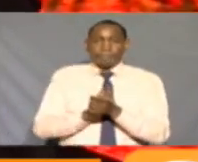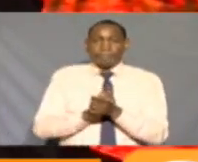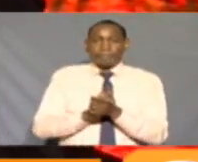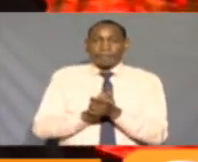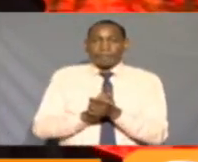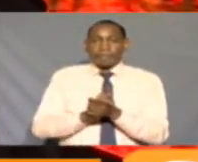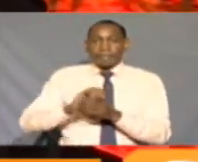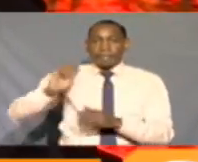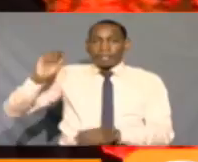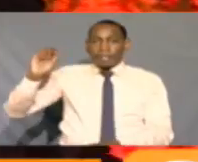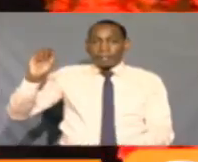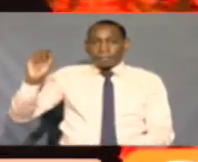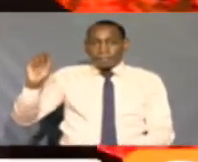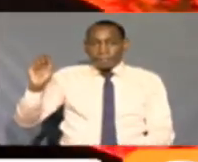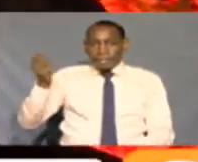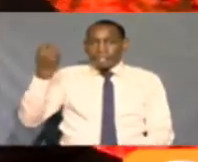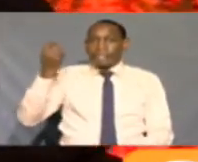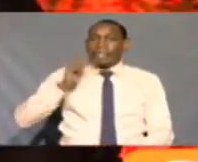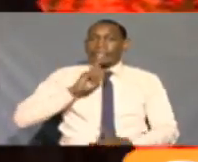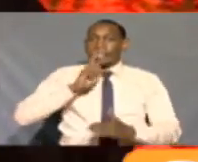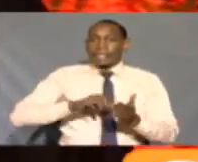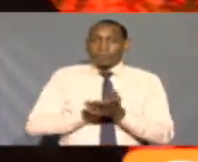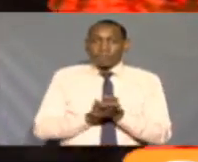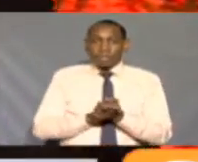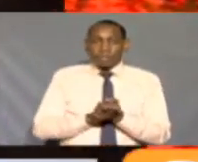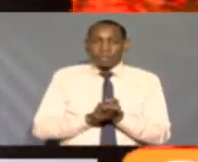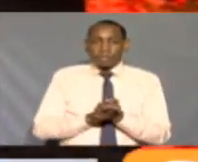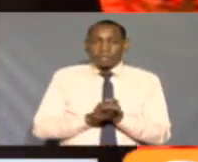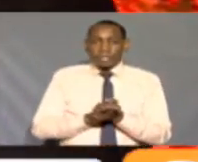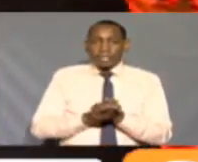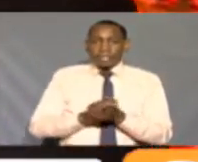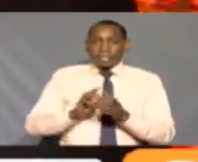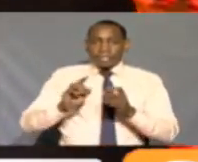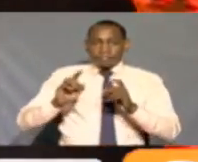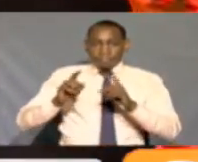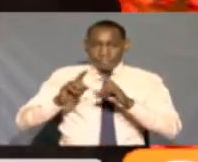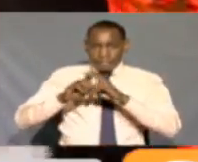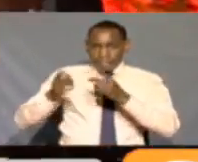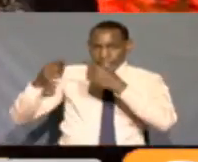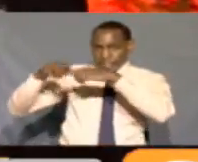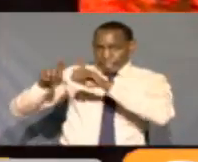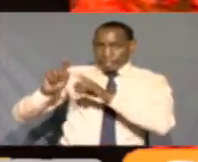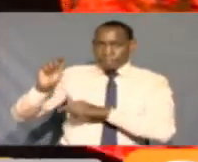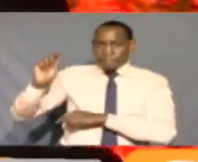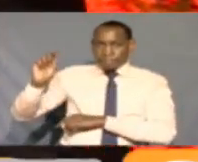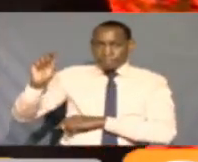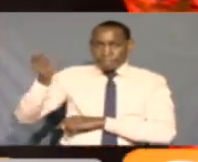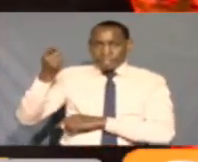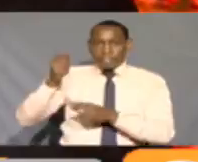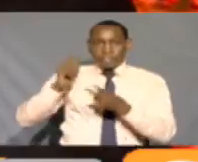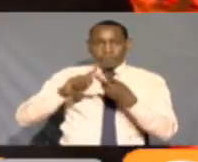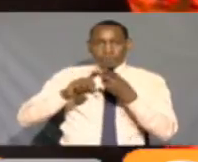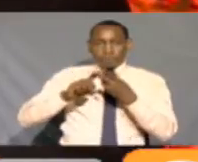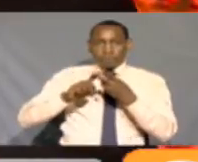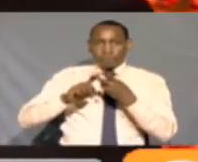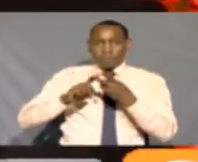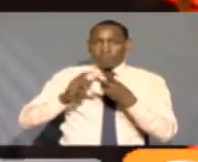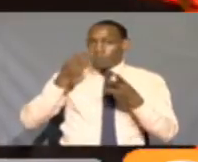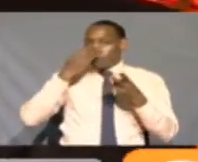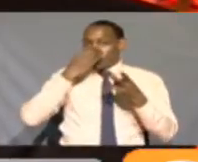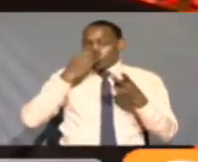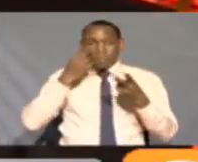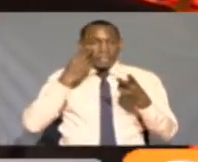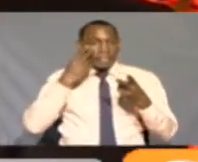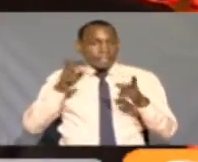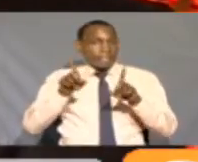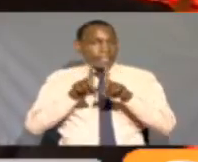rais akisema kwamba tathmini itaanzia kwake mwenyewe kisha ende kwake William Ruto.